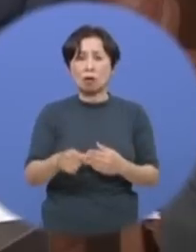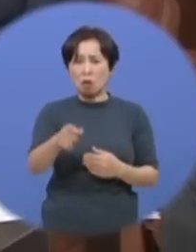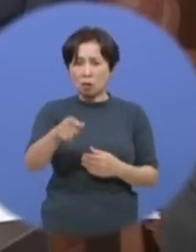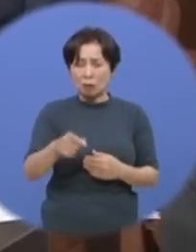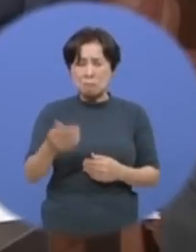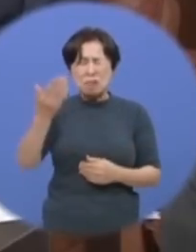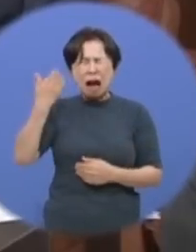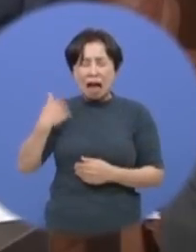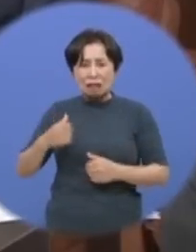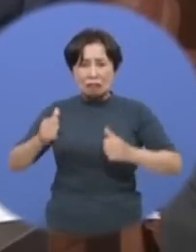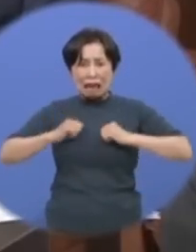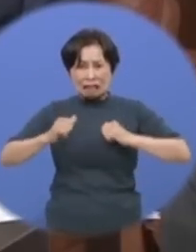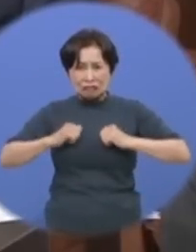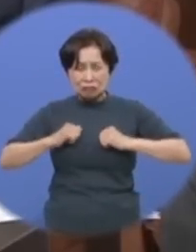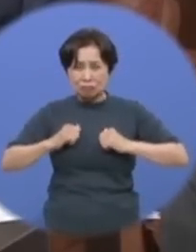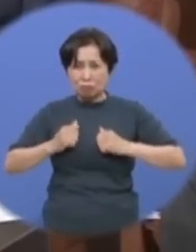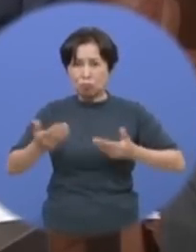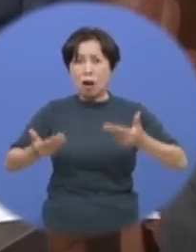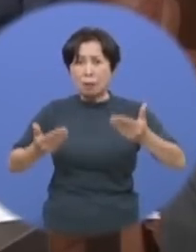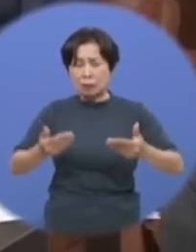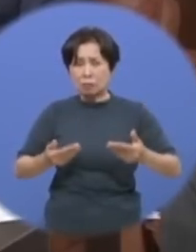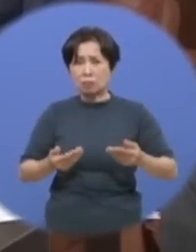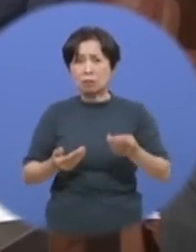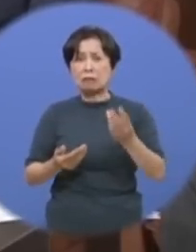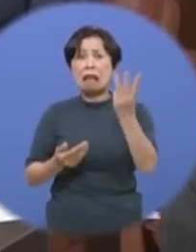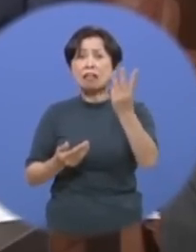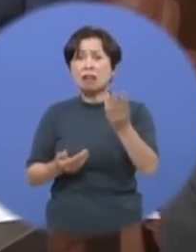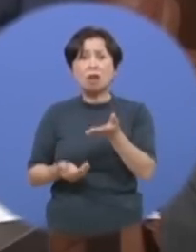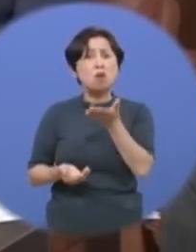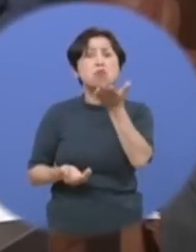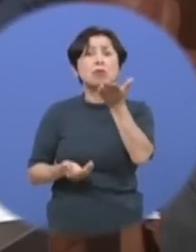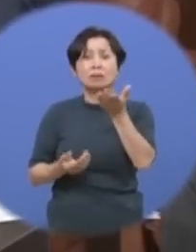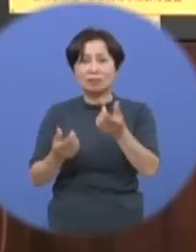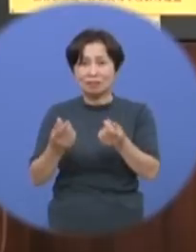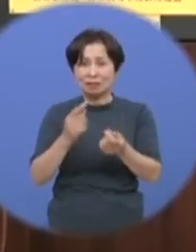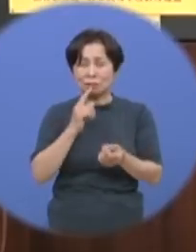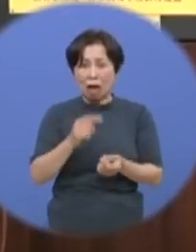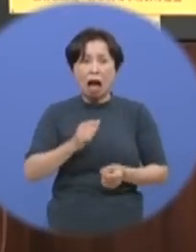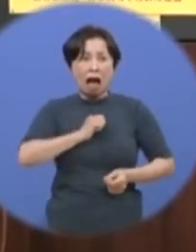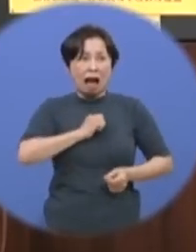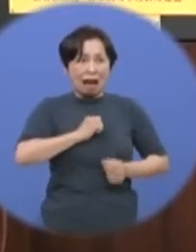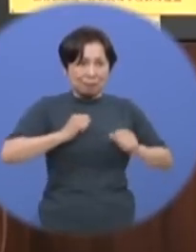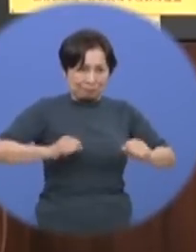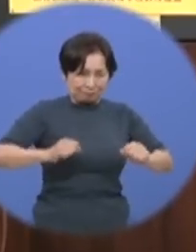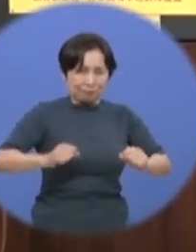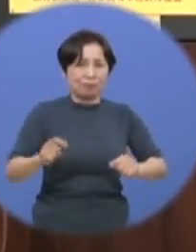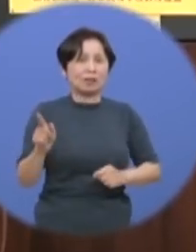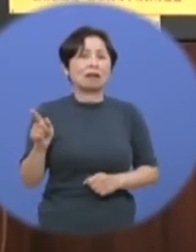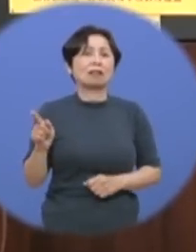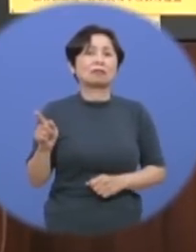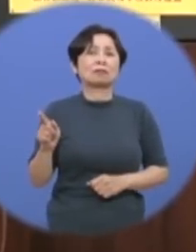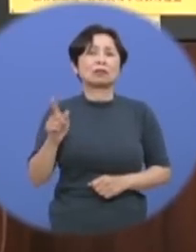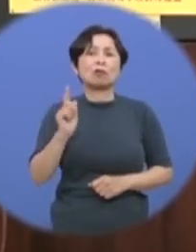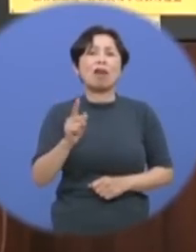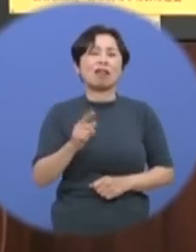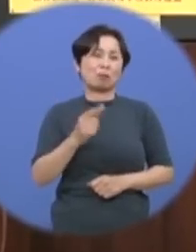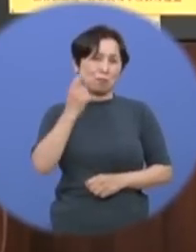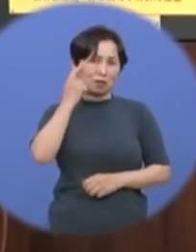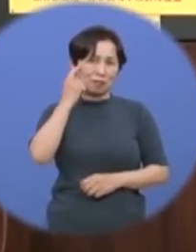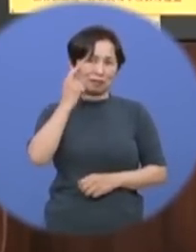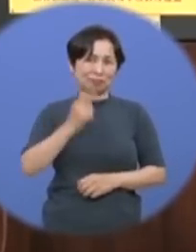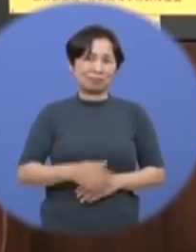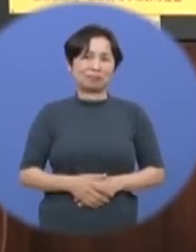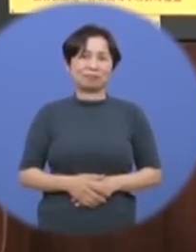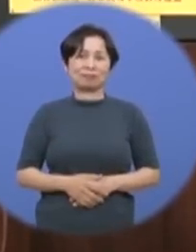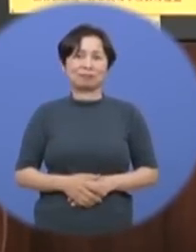練習に比べたらこの3点ぐらい取ってことないやろあたりが愛嬌ですよねねそこやと思うんですけどねだ